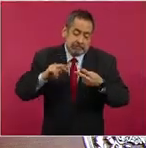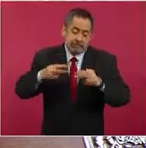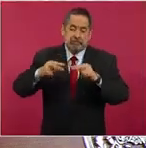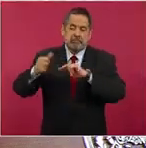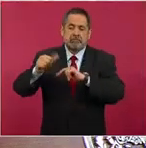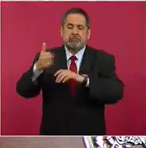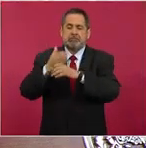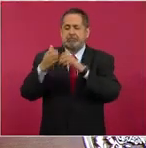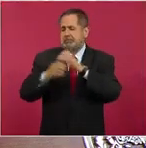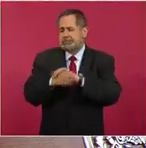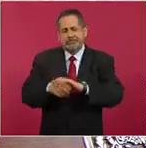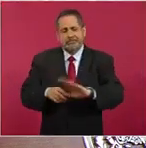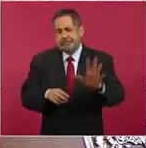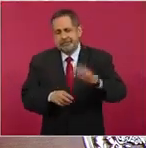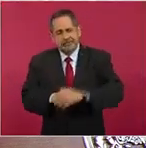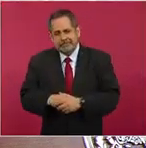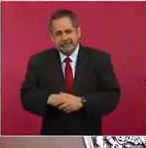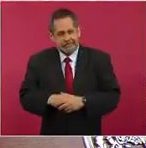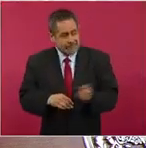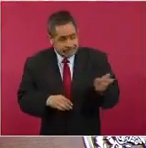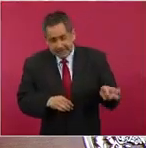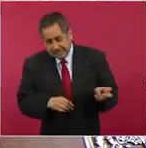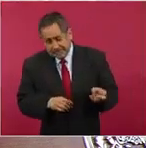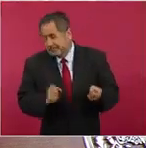pero así como eso,